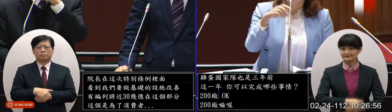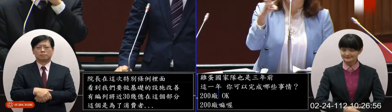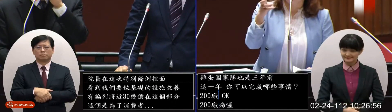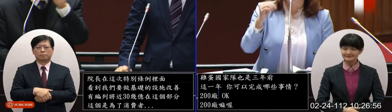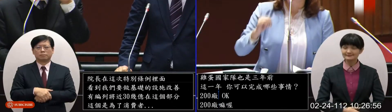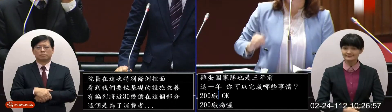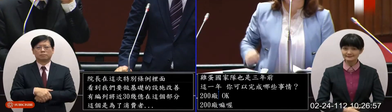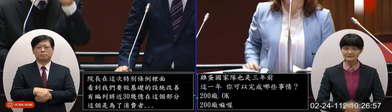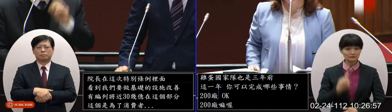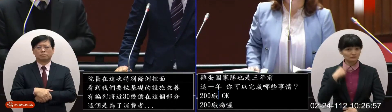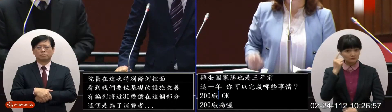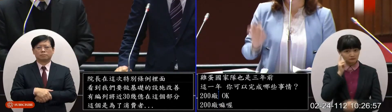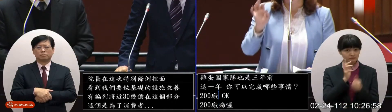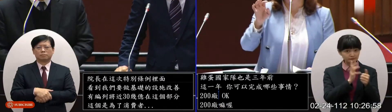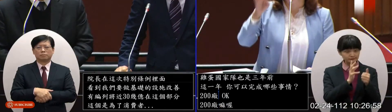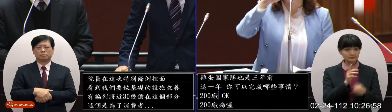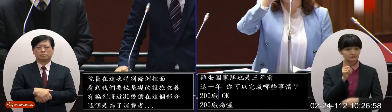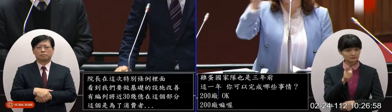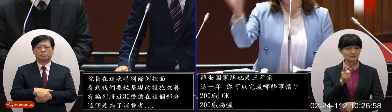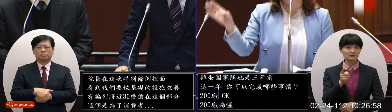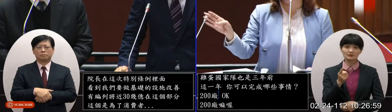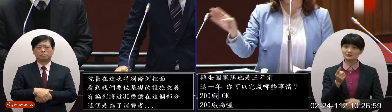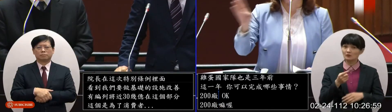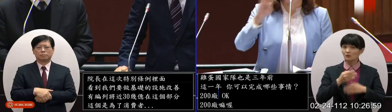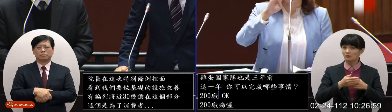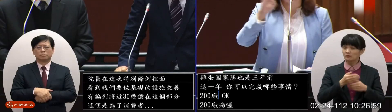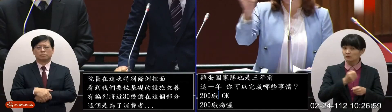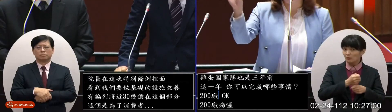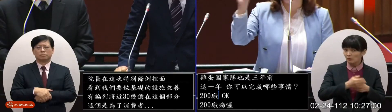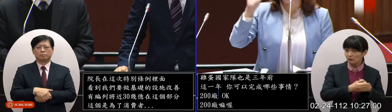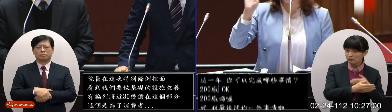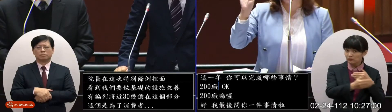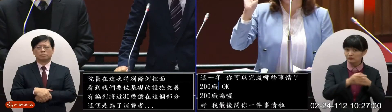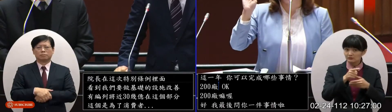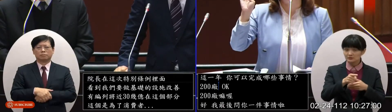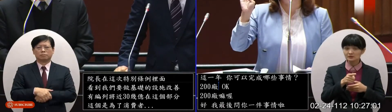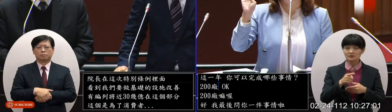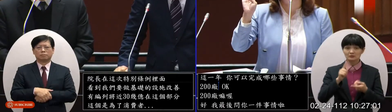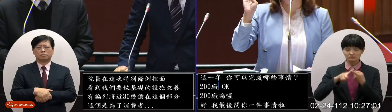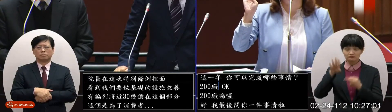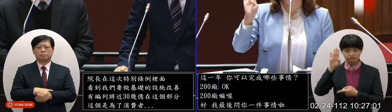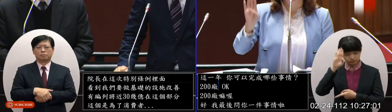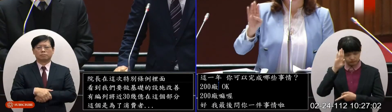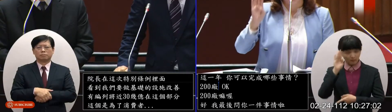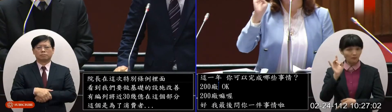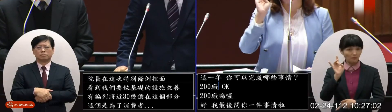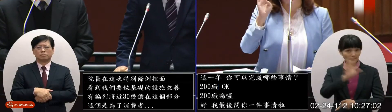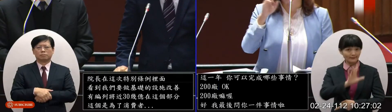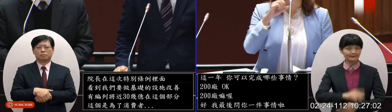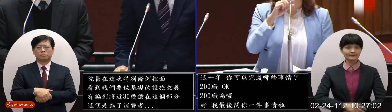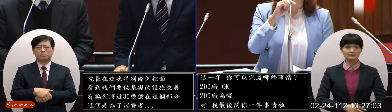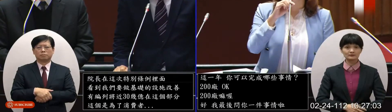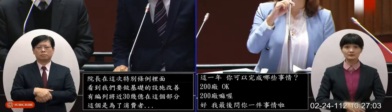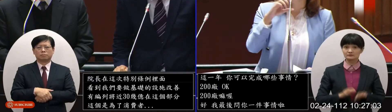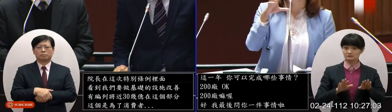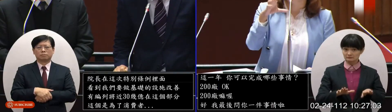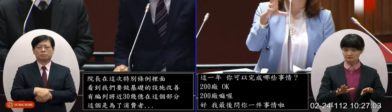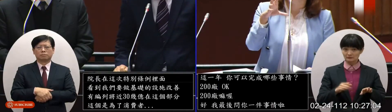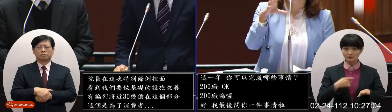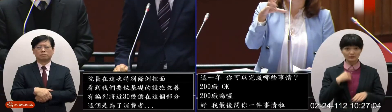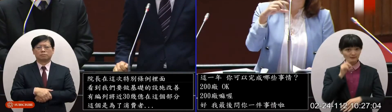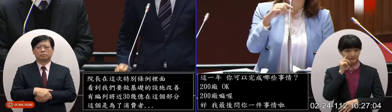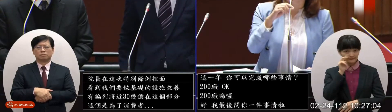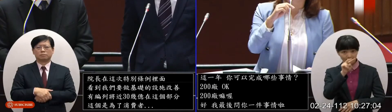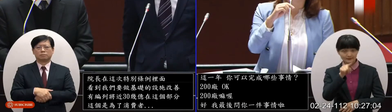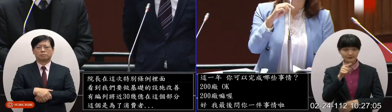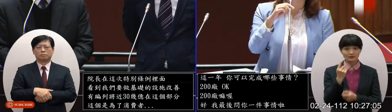哈。啊，我要问一下哈，你从来哈在那个过程当中，你从来没有道歉过，好啊。但是这改哈，我看你前